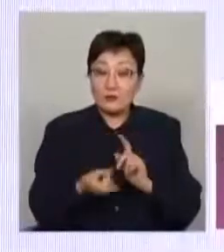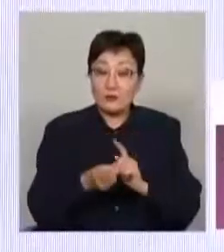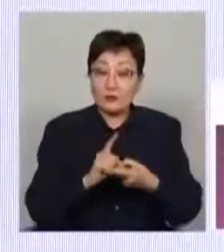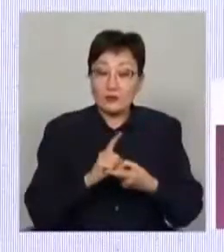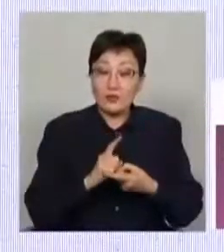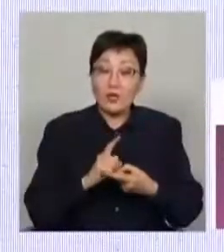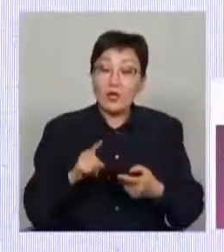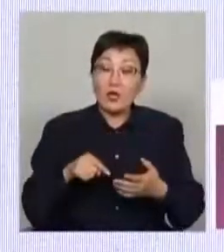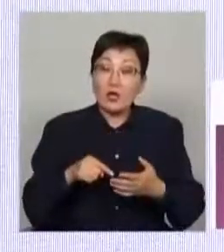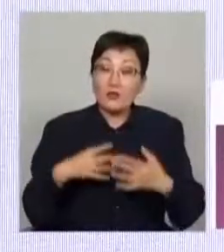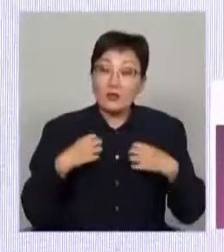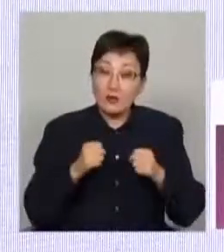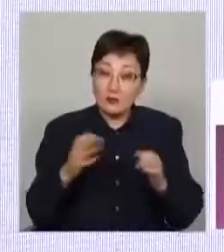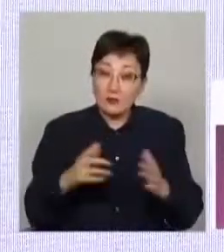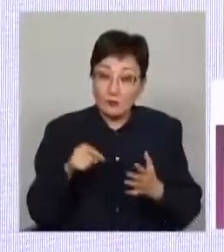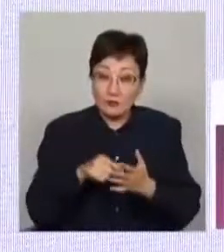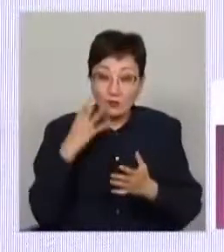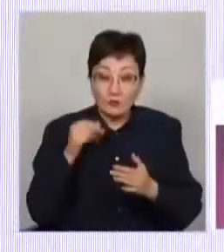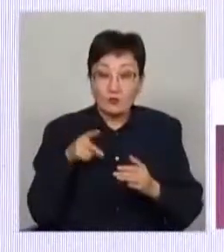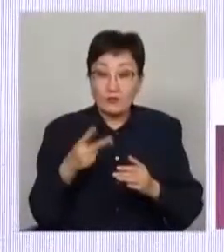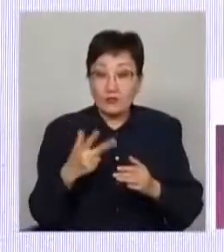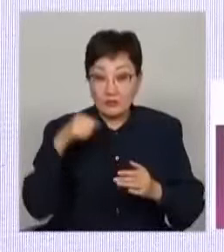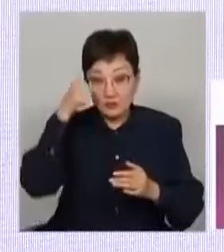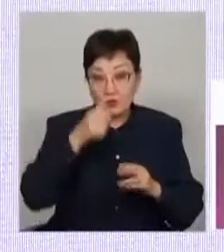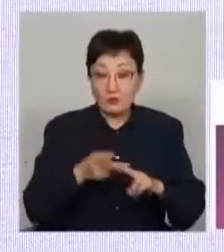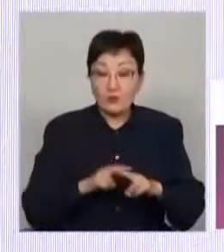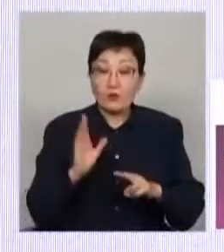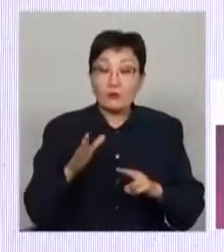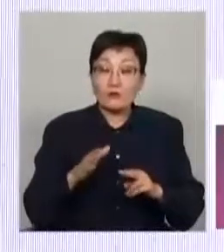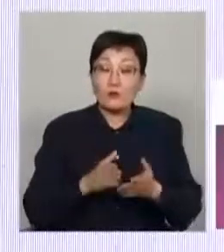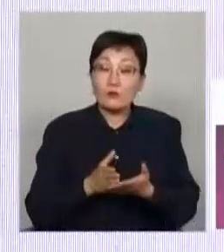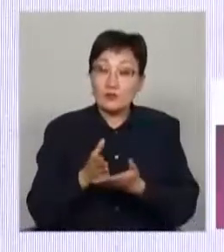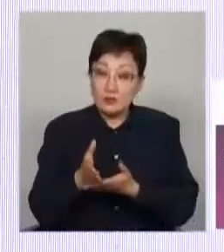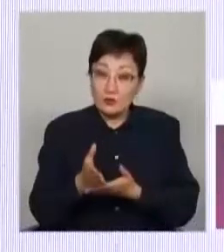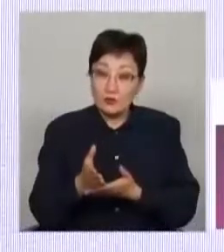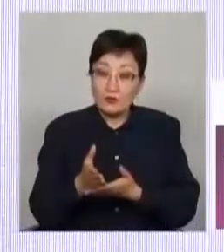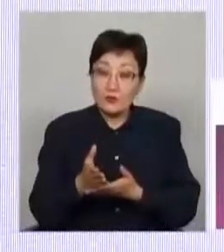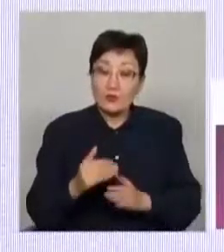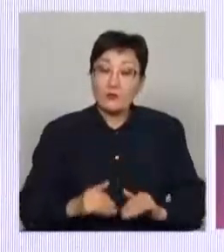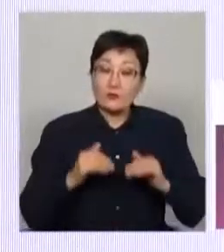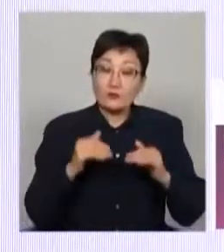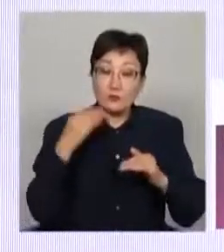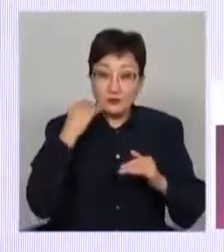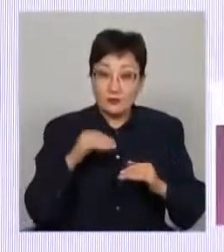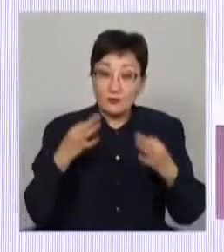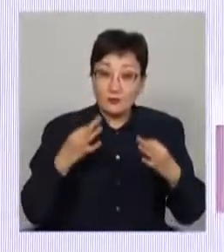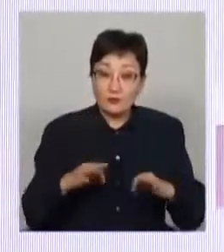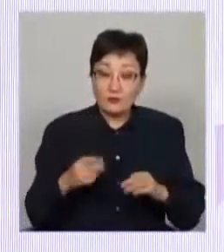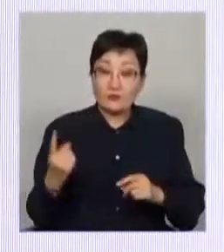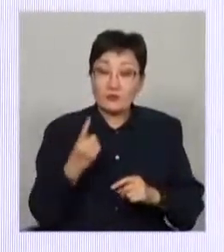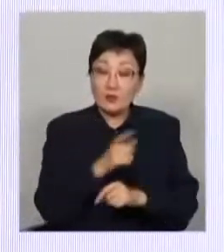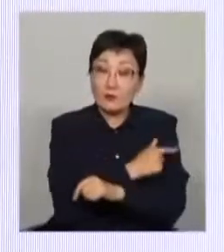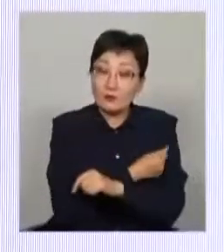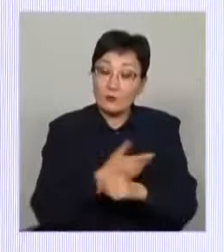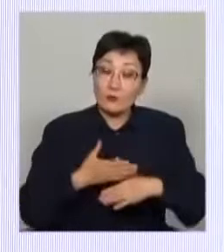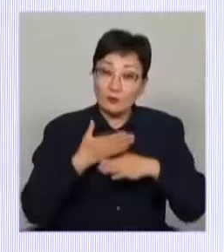города Алматы до 2030 года, которая будет ориентирована прежде всего на повышение эффективности и доступности первичной